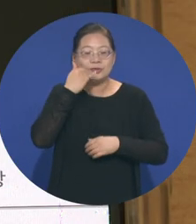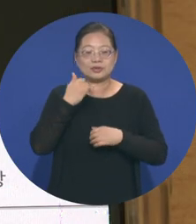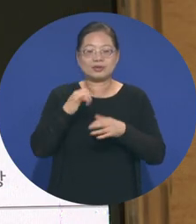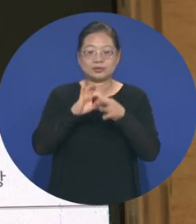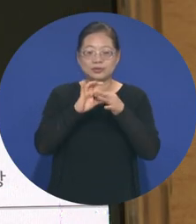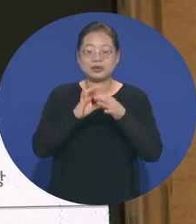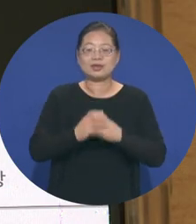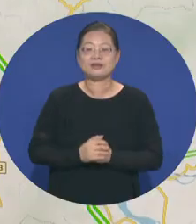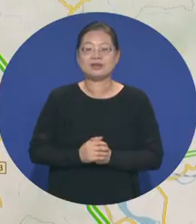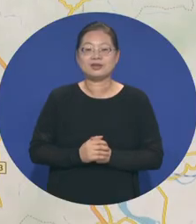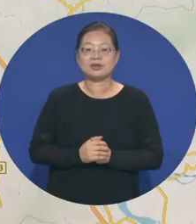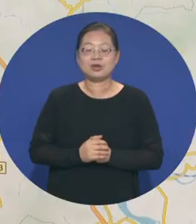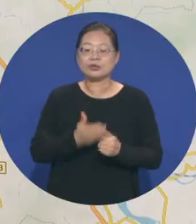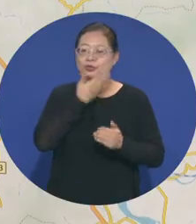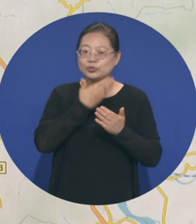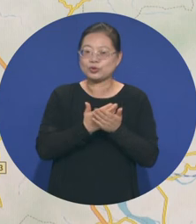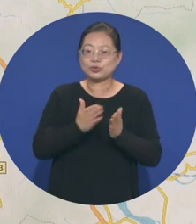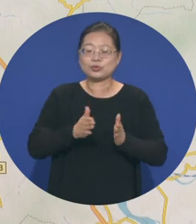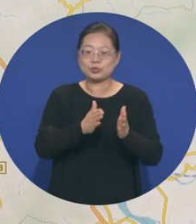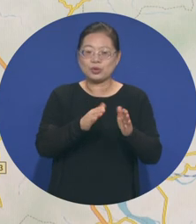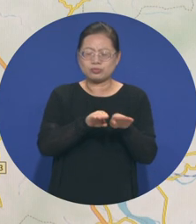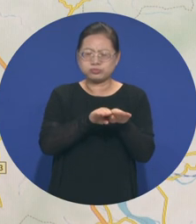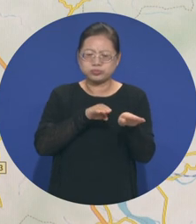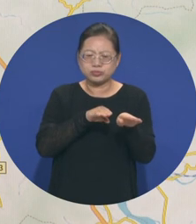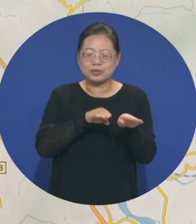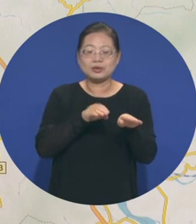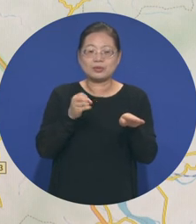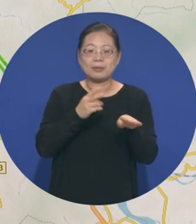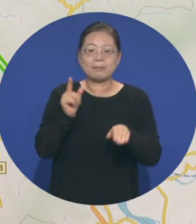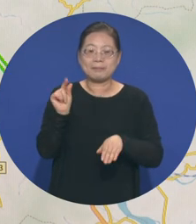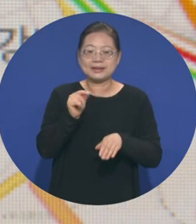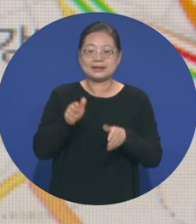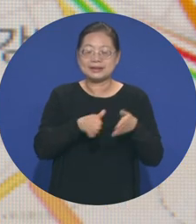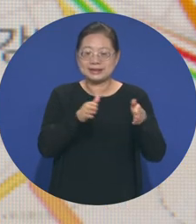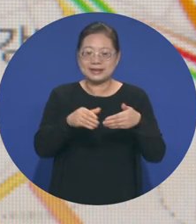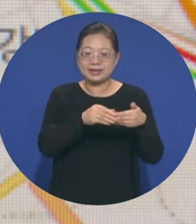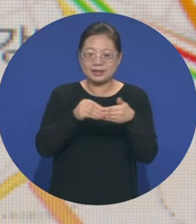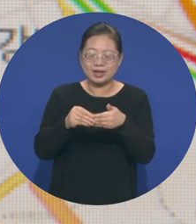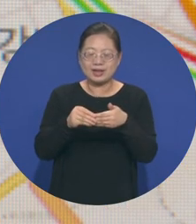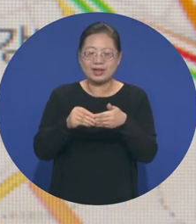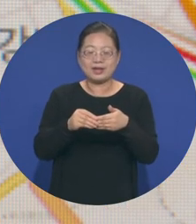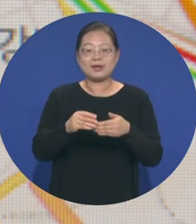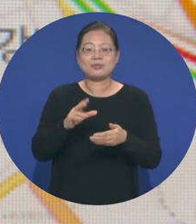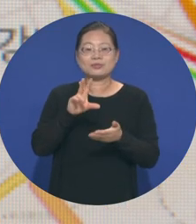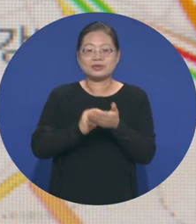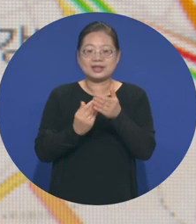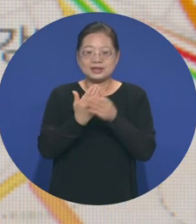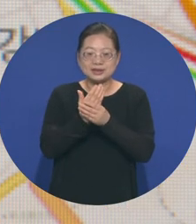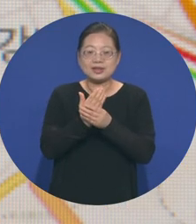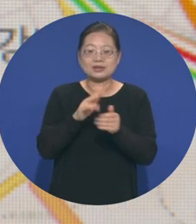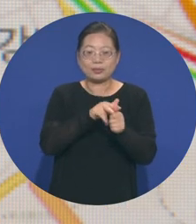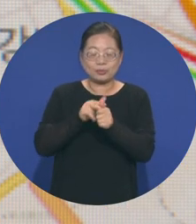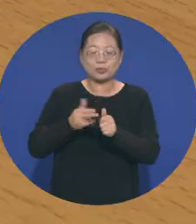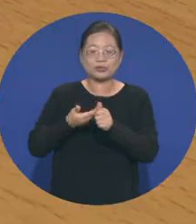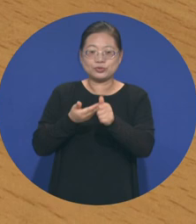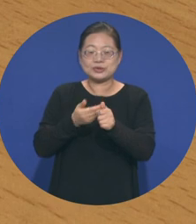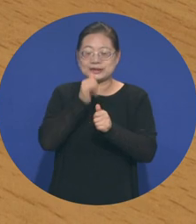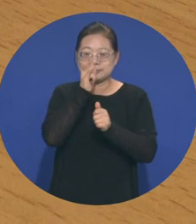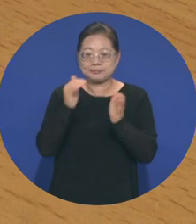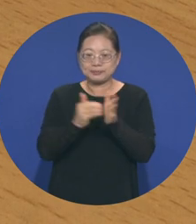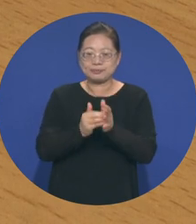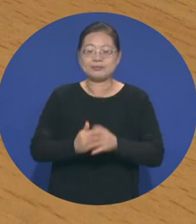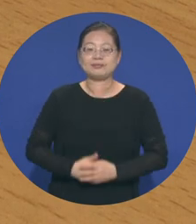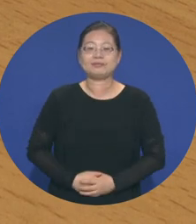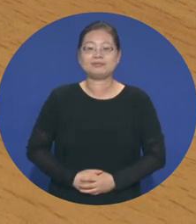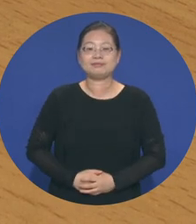9090 통해 돈의 주요도로 지정체 현안과 빠른 길 안내 돌발 상황 정보를 실시간으로 제공합니다